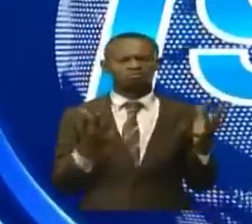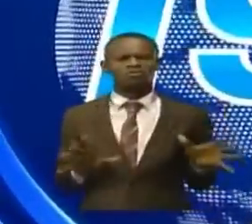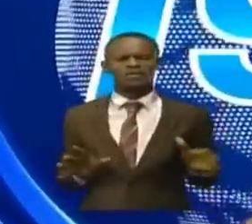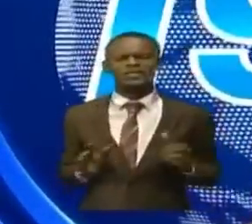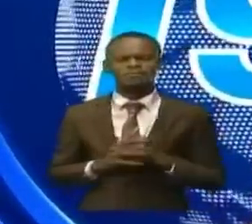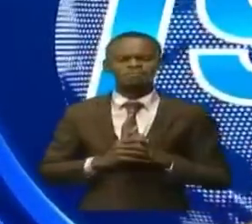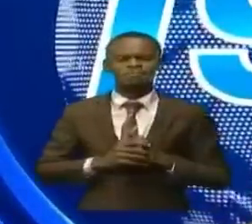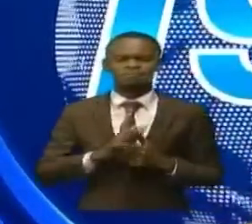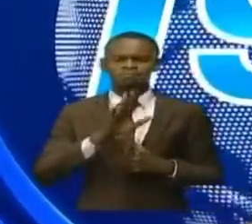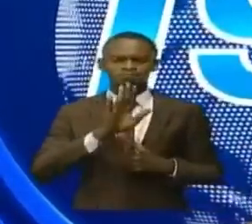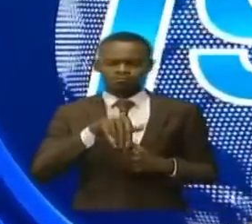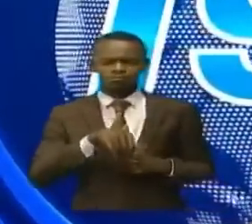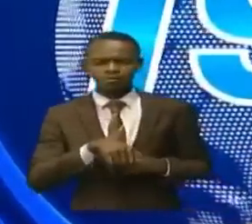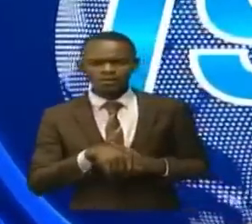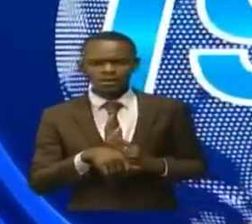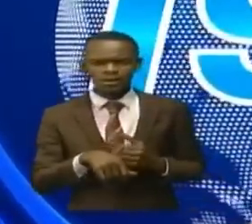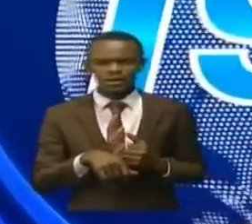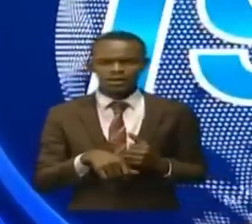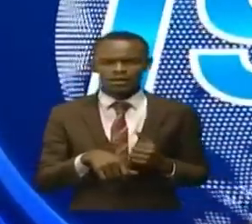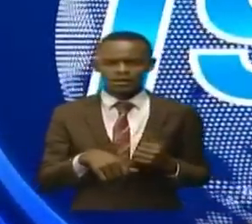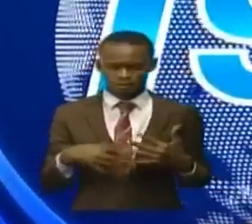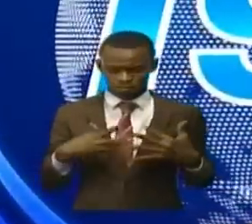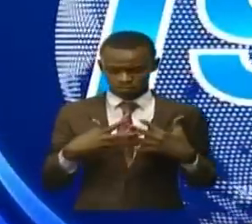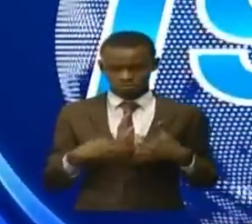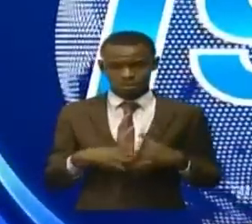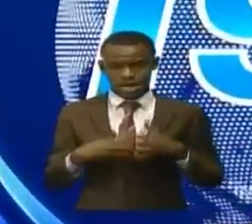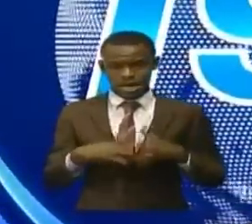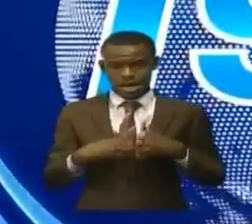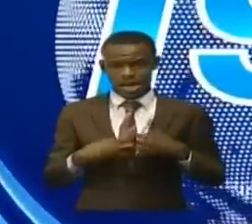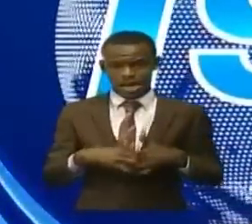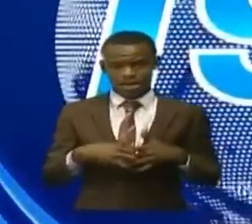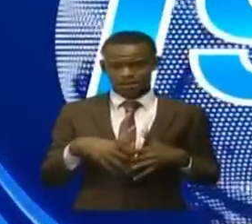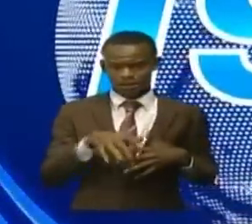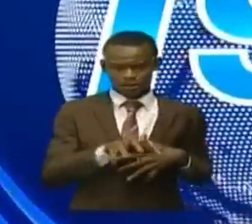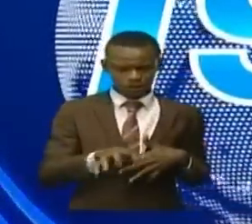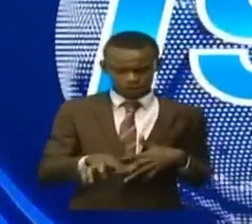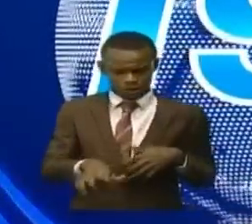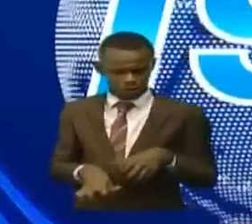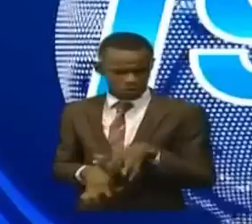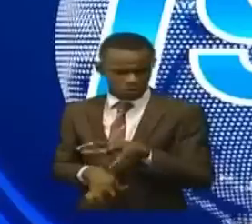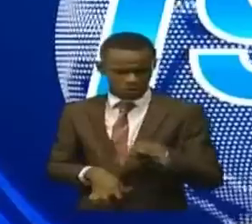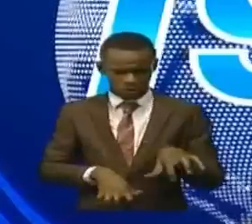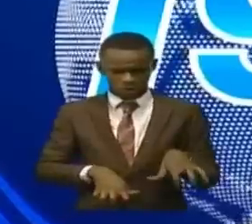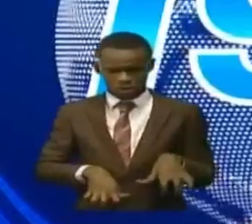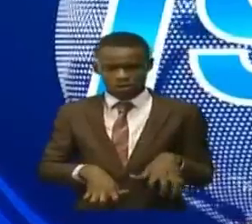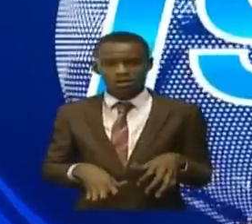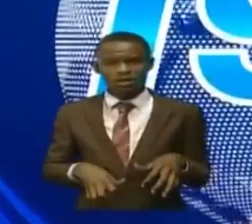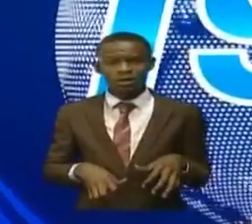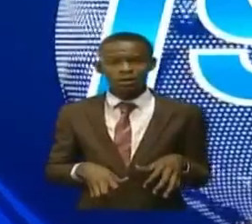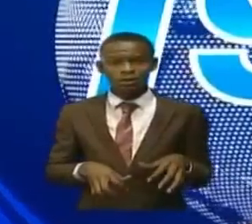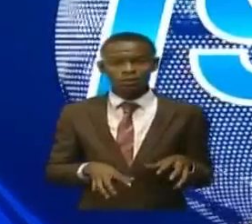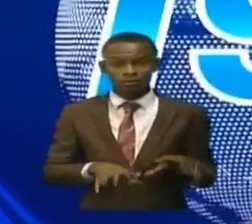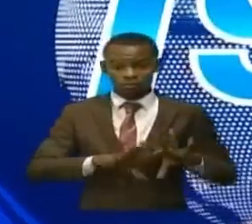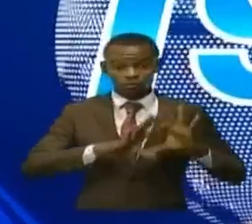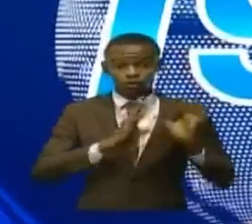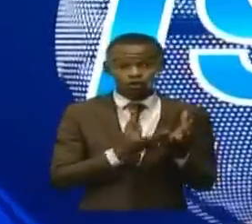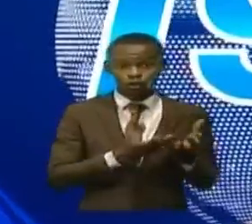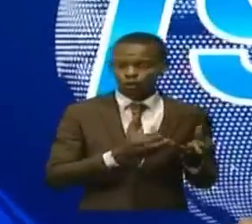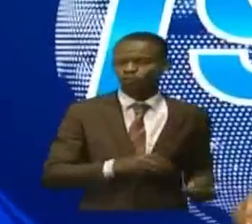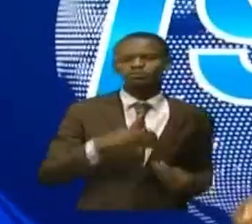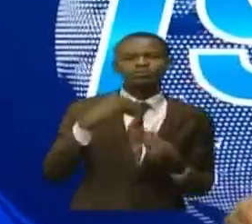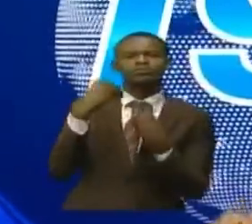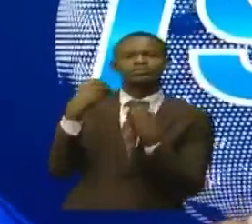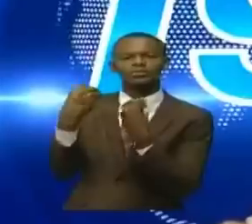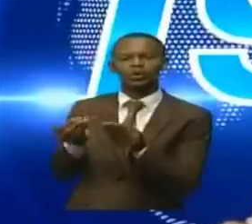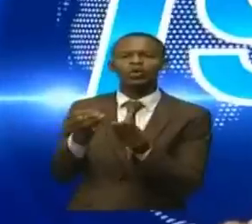Des engins roulants, matériels et autres équipements remis aux divisions provinciales du genre, plan et santé du Kasaï central,